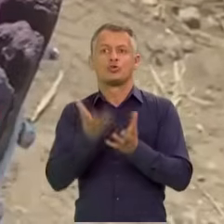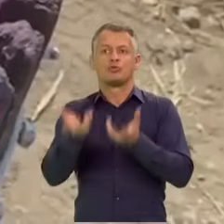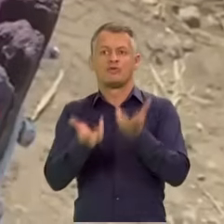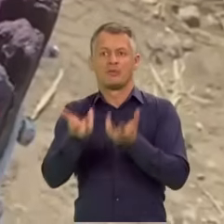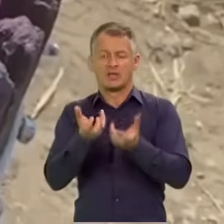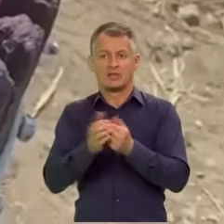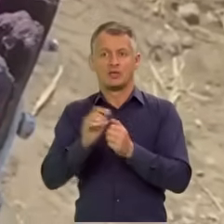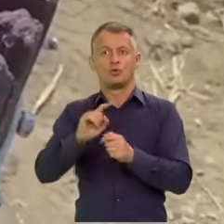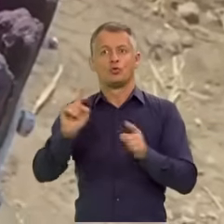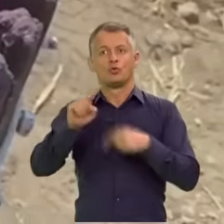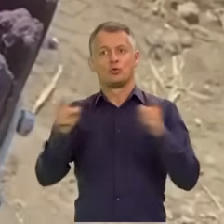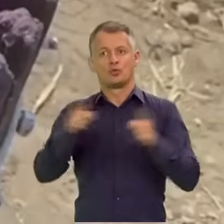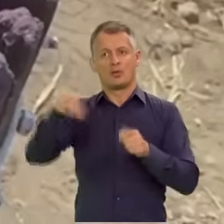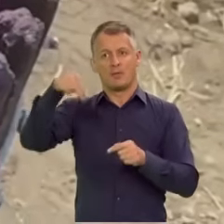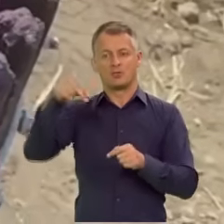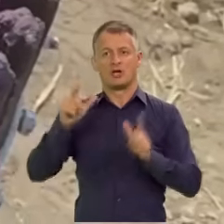scurtă pauză. Rămâneți cu noi!